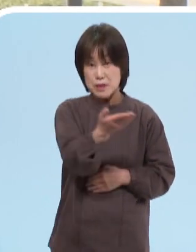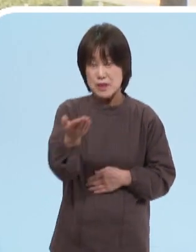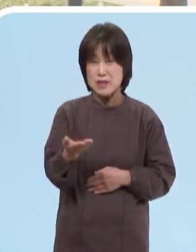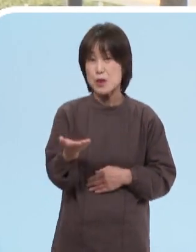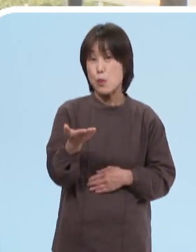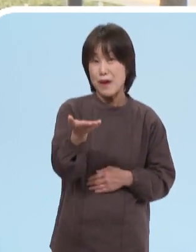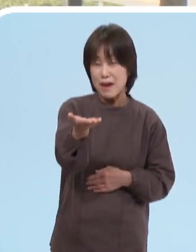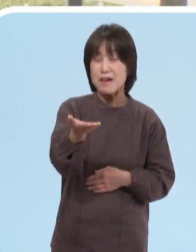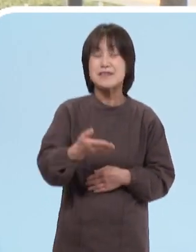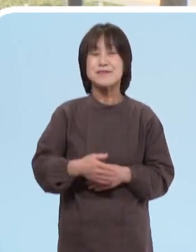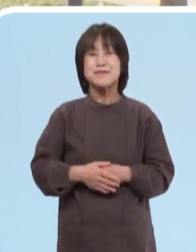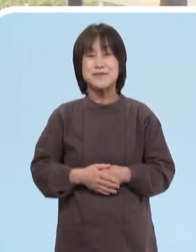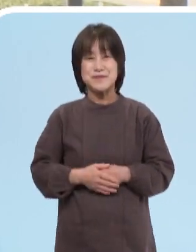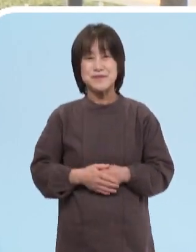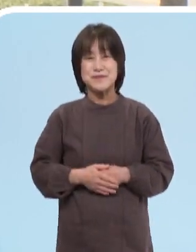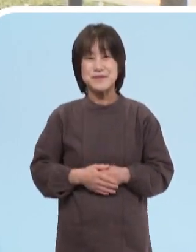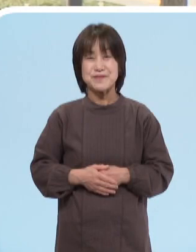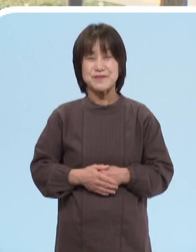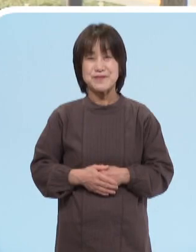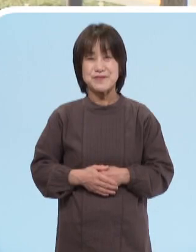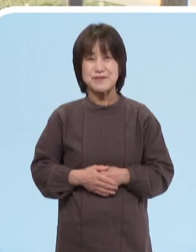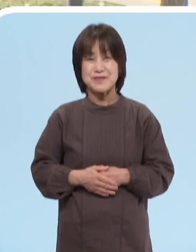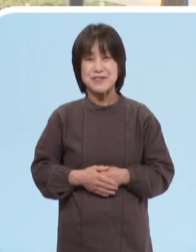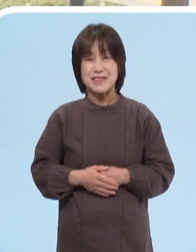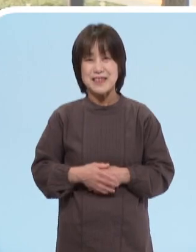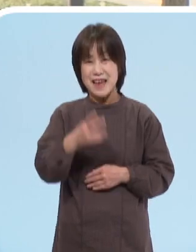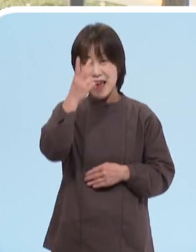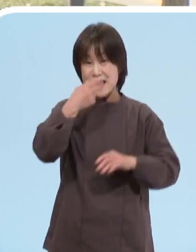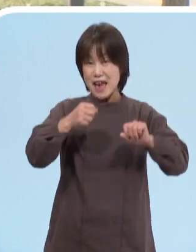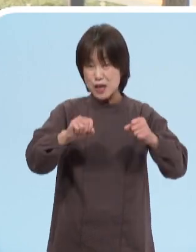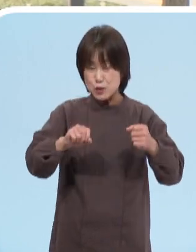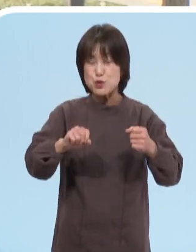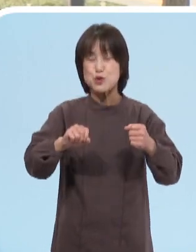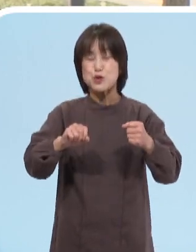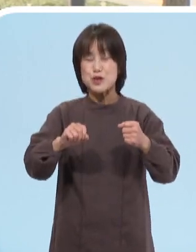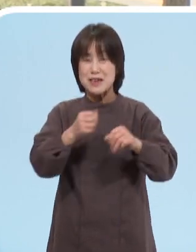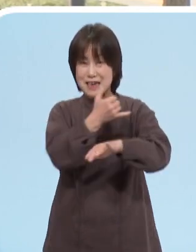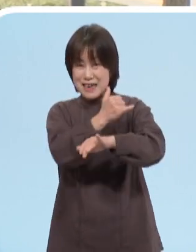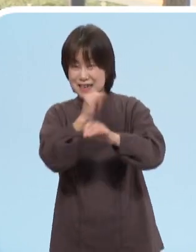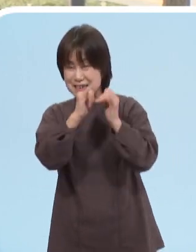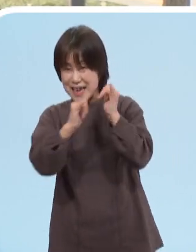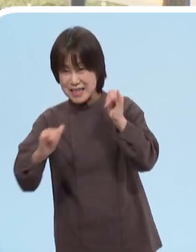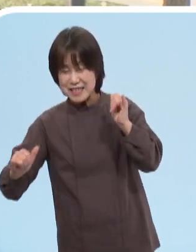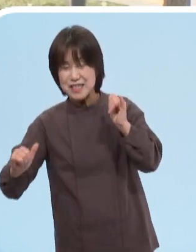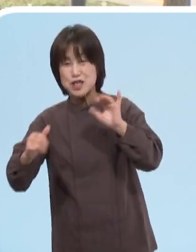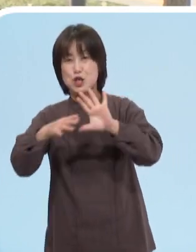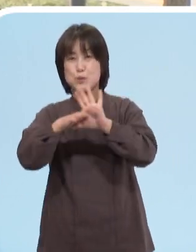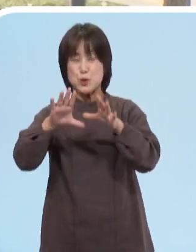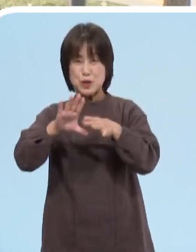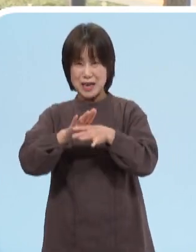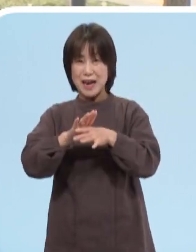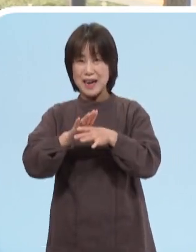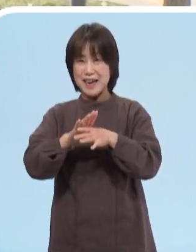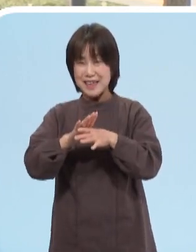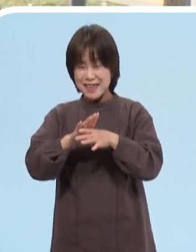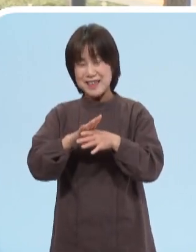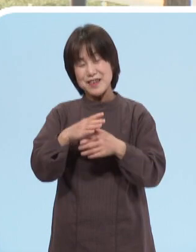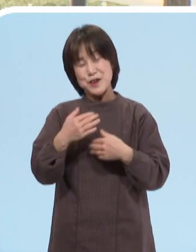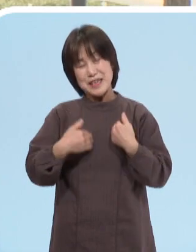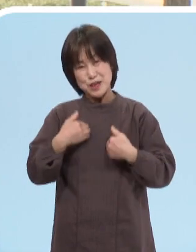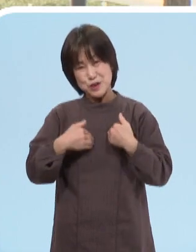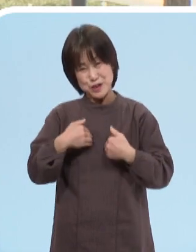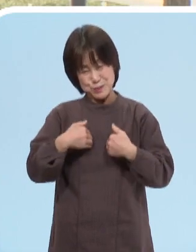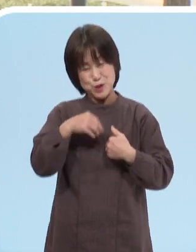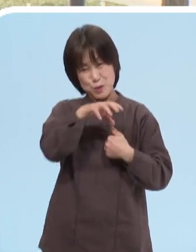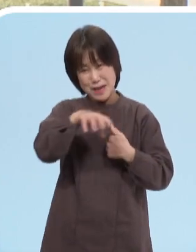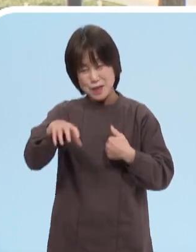皆さんいかがでしたでしょうか。こんな風に芸術や歴史、そして文化に触れられる施設が県内にはいっ